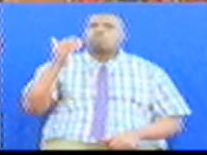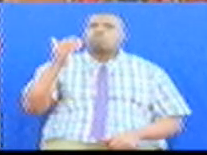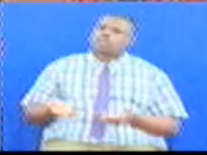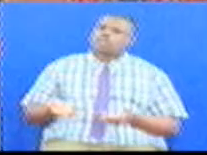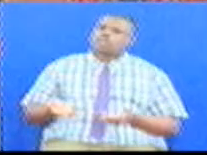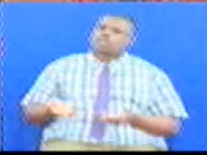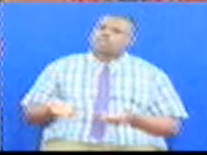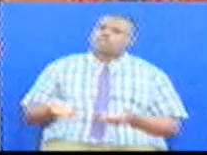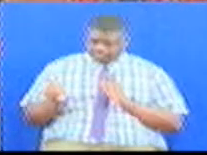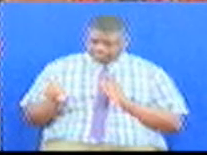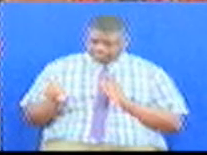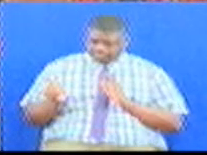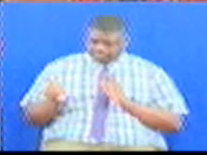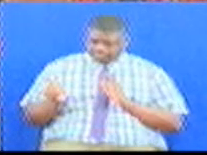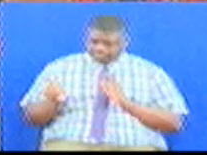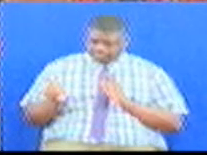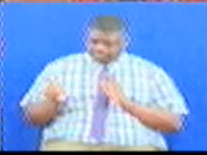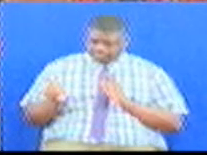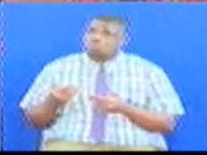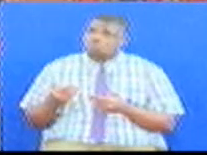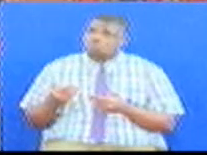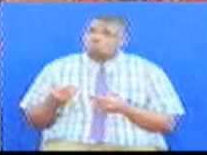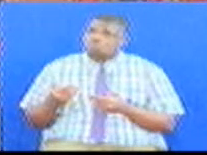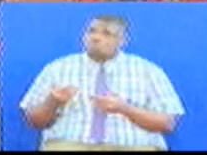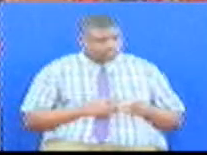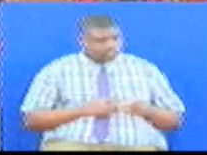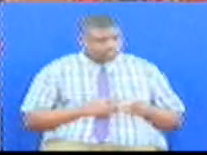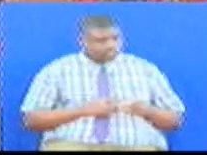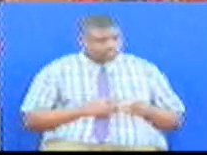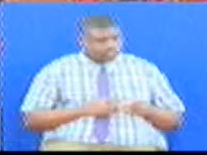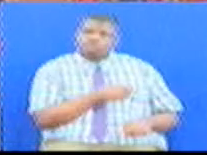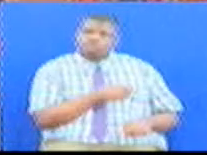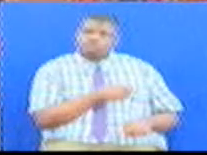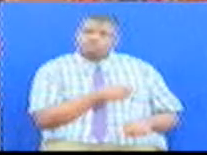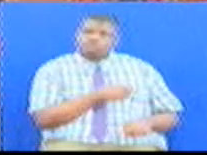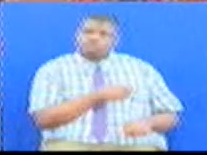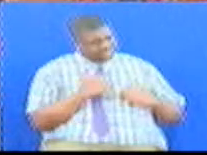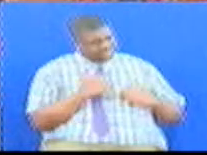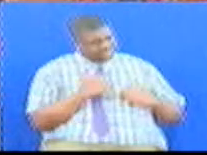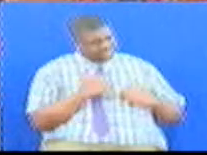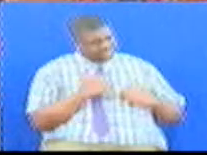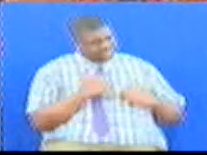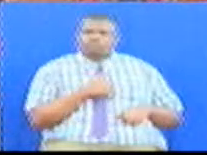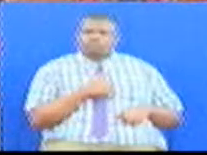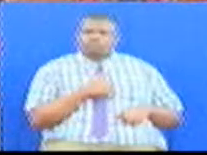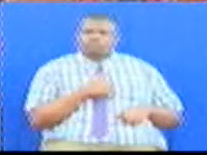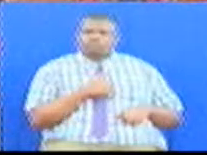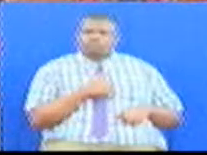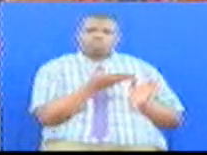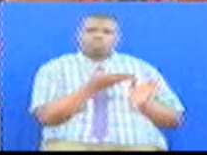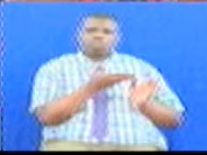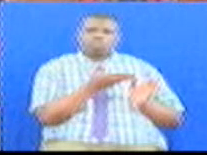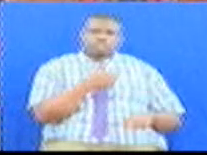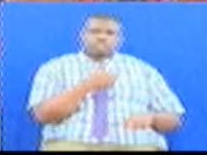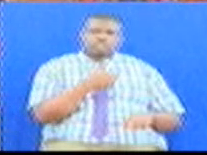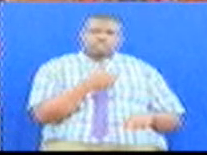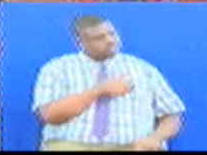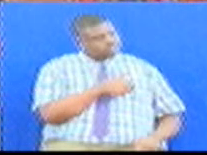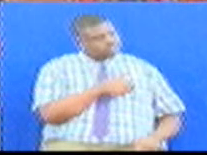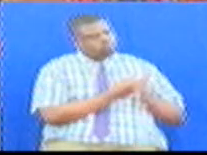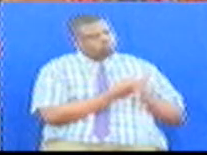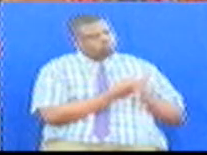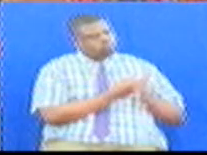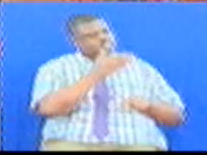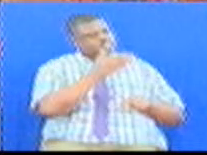revision kwenye katiba ya Jamhuri ya Muungano wa Tanzania. Kwa hiyo hapa nilikuwa na mashaka kidogo, na ningeomba ufafanuzi kutoka serikalini kwamba